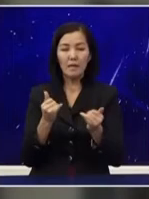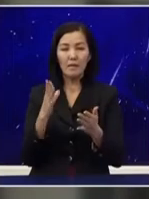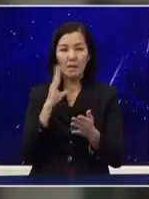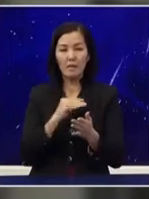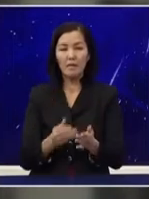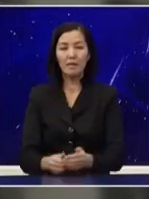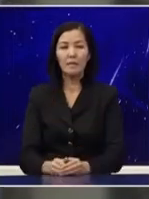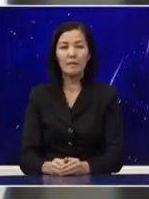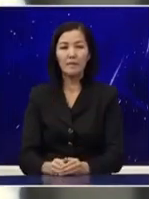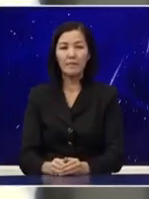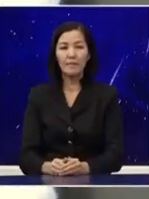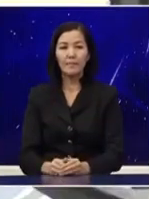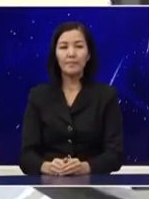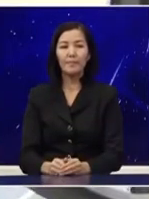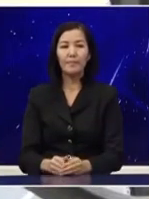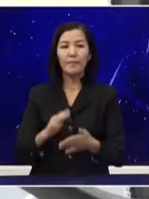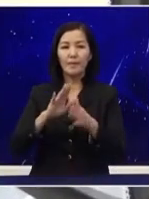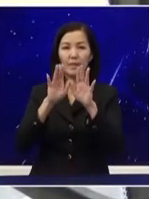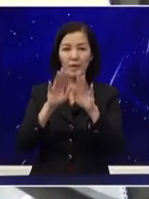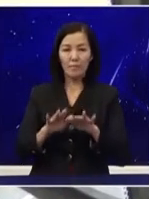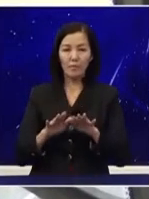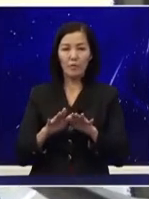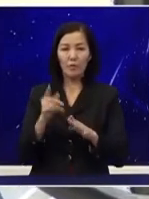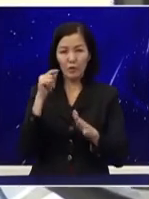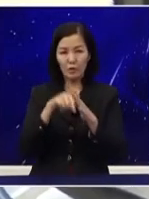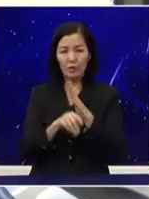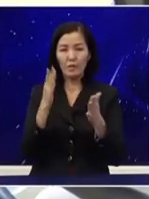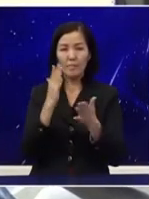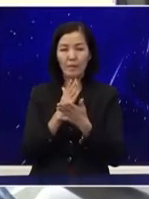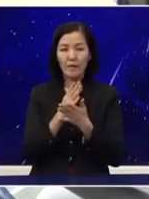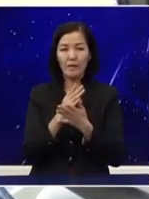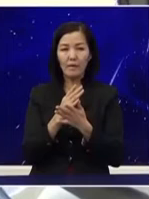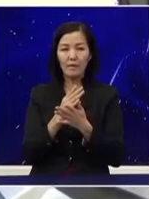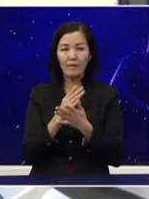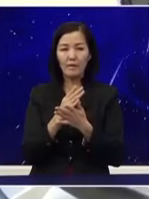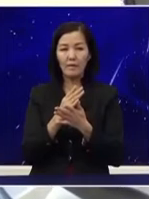Міне компьютерлік жабдықпен жабдықталған бірінші